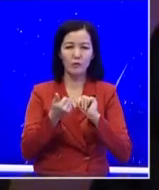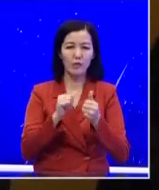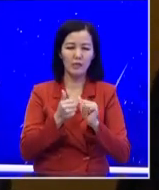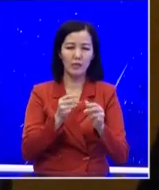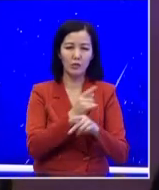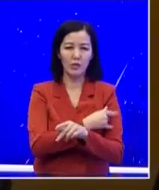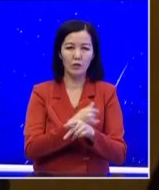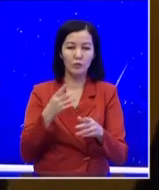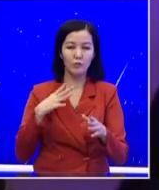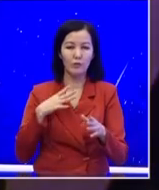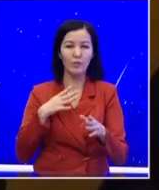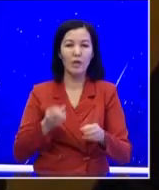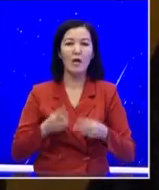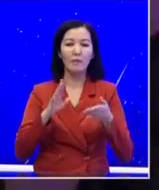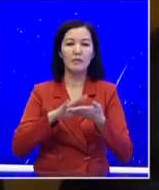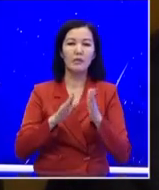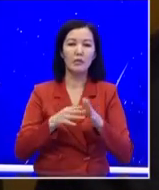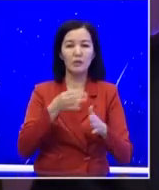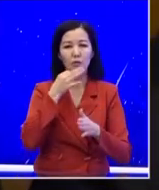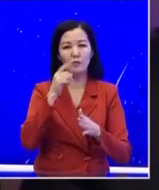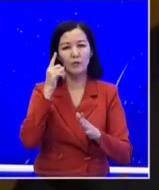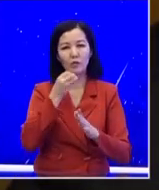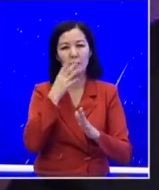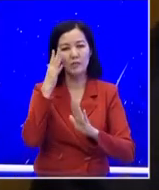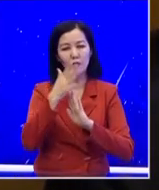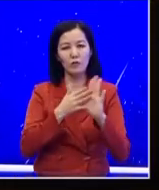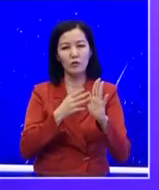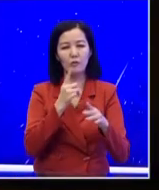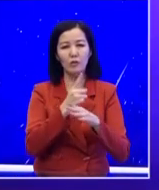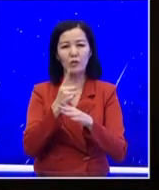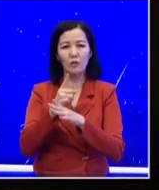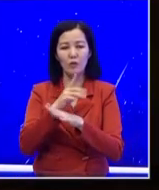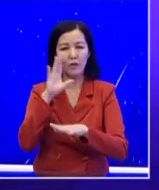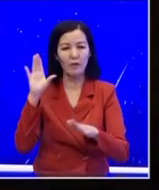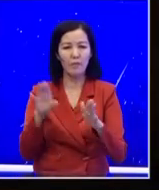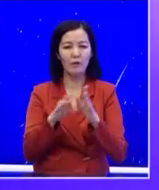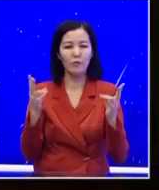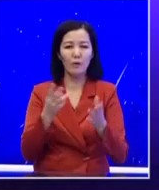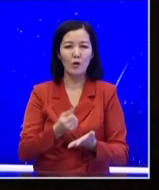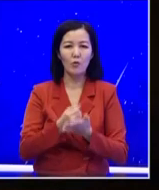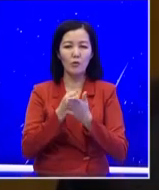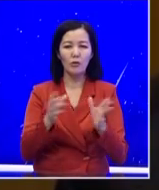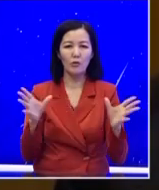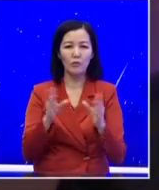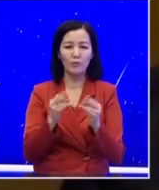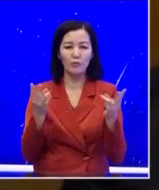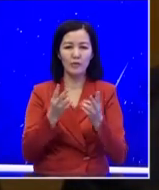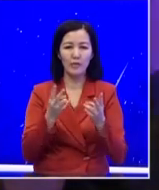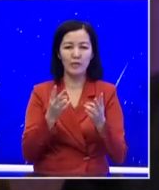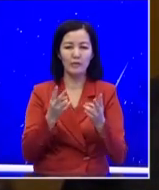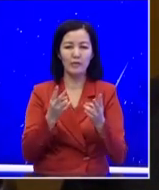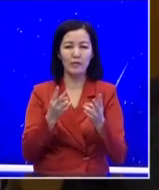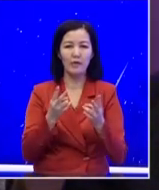тұр. Төтенше жағдайдың жауапкершілігін жақсы түсінеміз, сондықтан шектеулерді сақтап, бір-бірімізді қолдап, бірлесе еңбек еткенде ғана